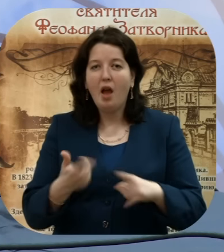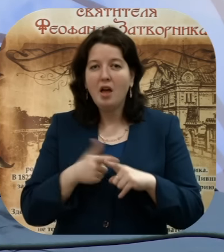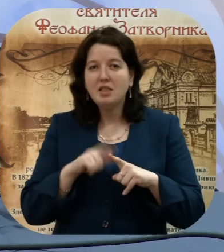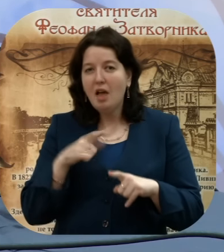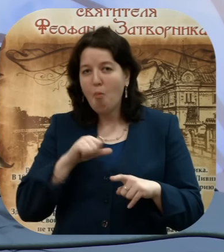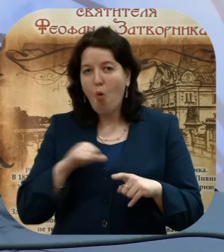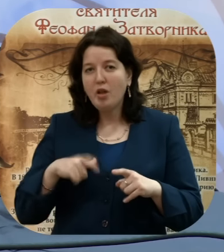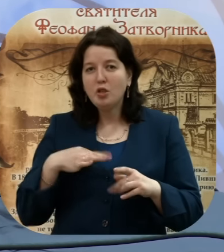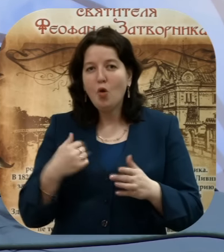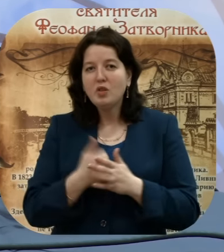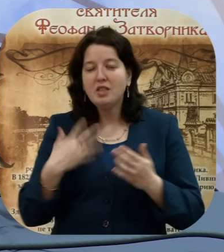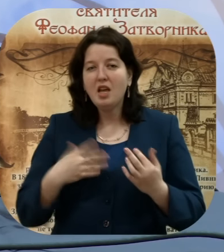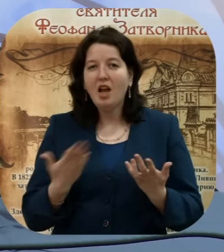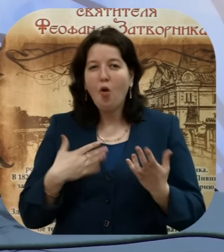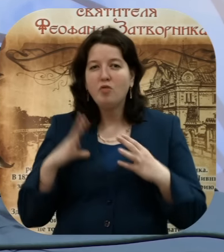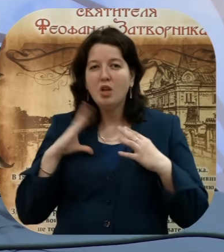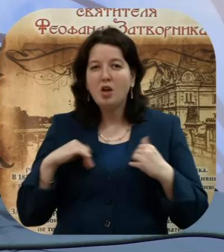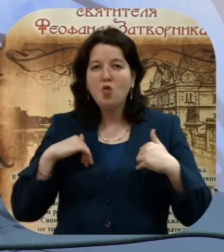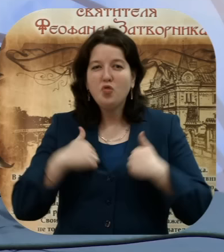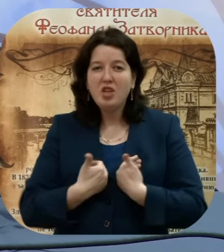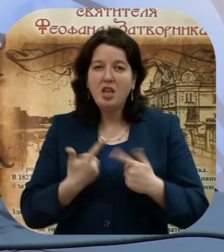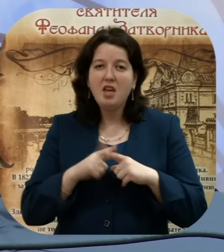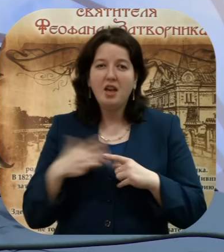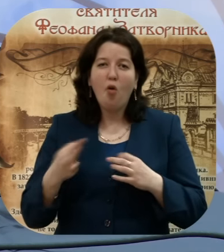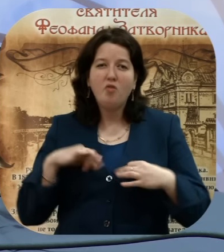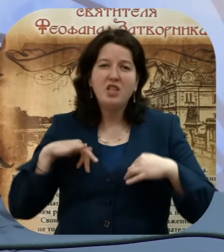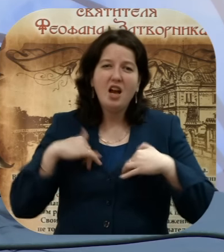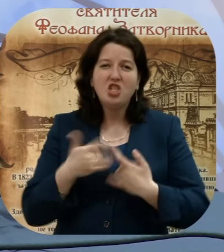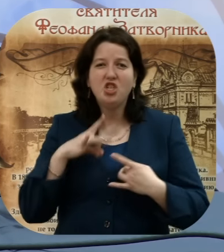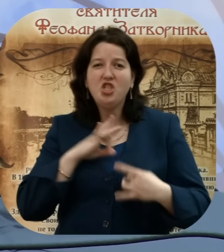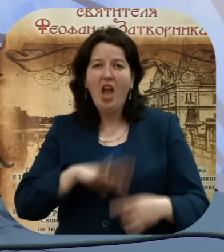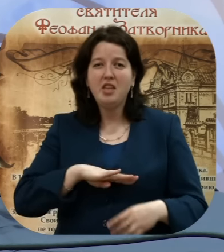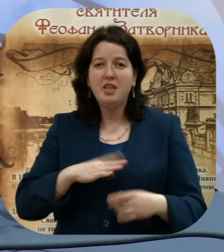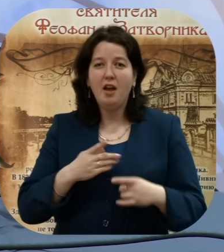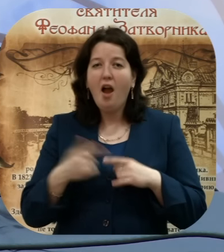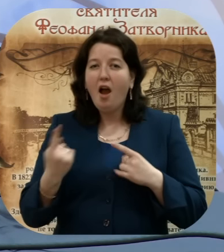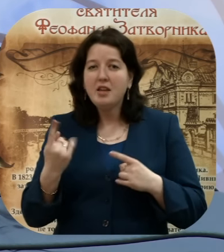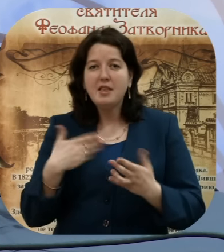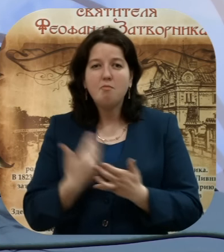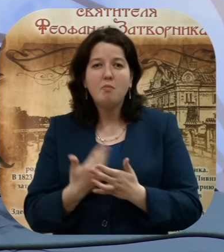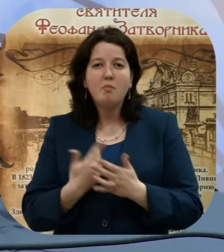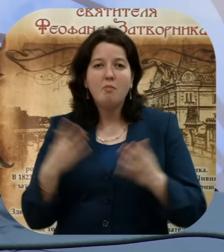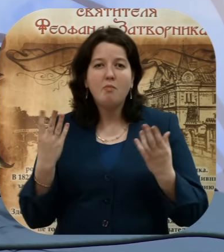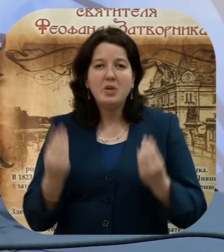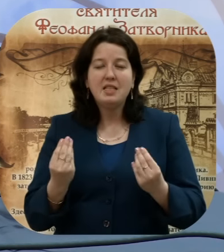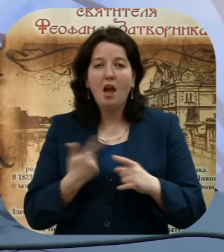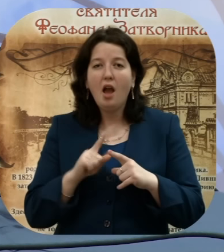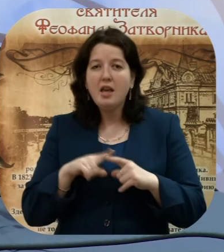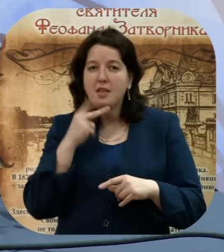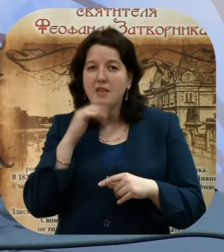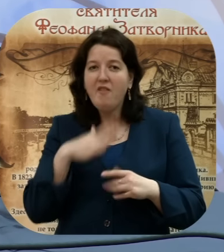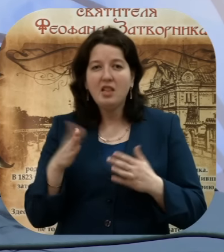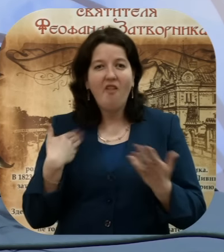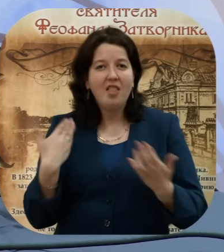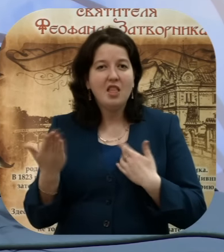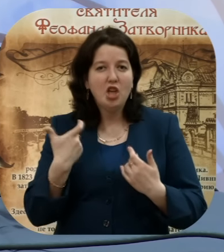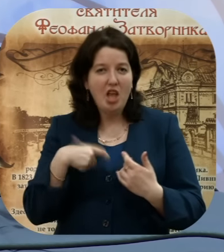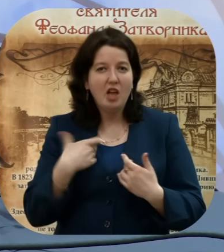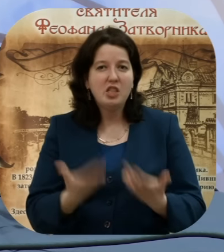какого-то уныния и даже отчаяния. Один из признаков неверного отношения к